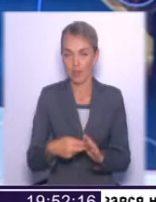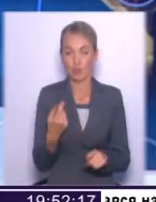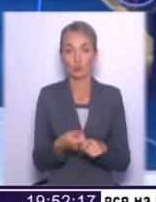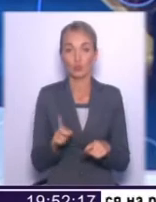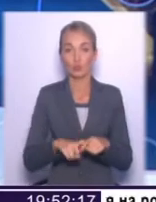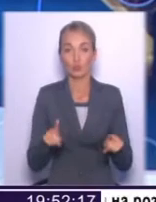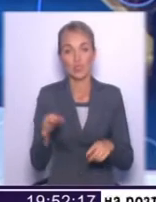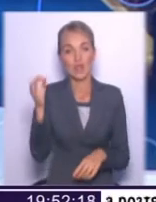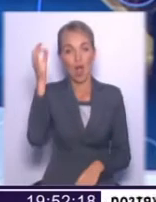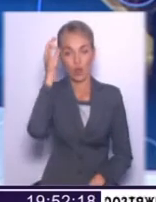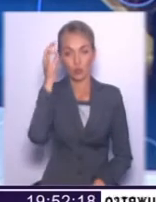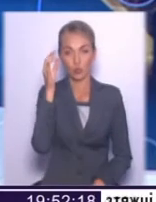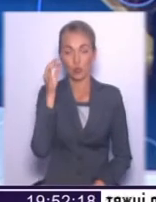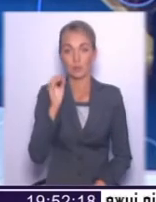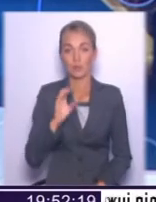там, згадую